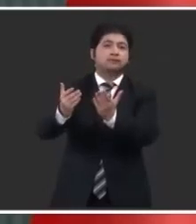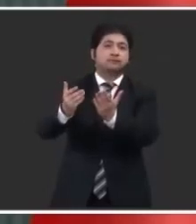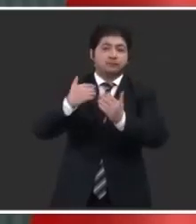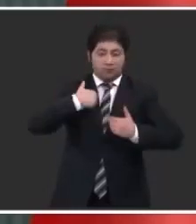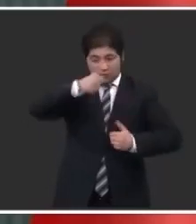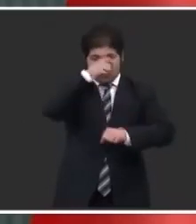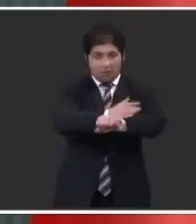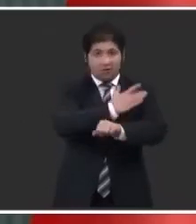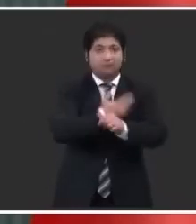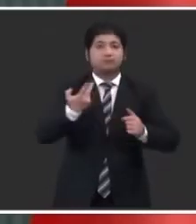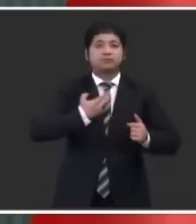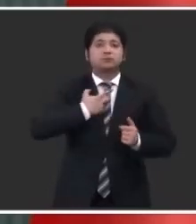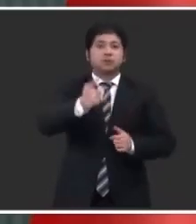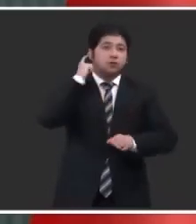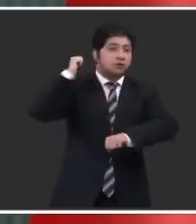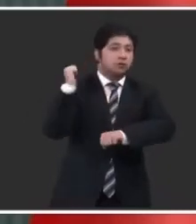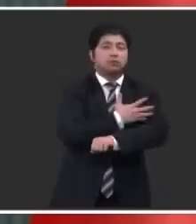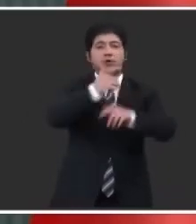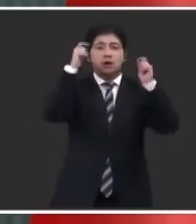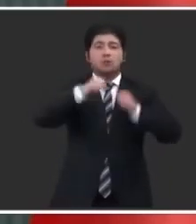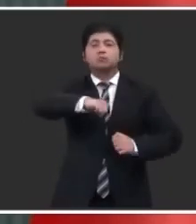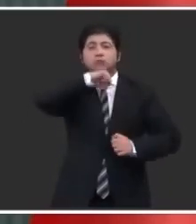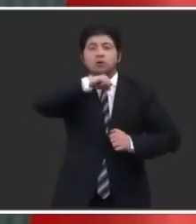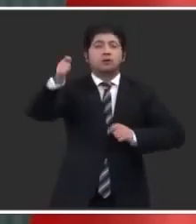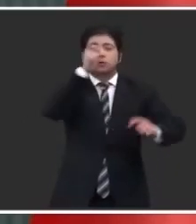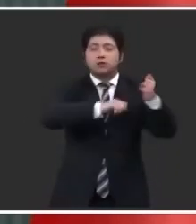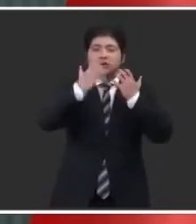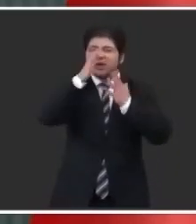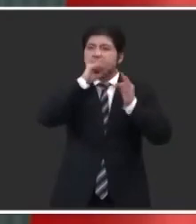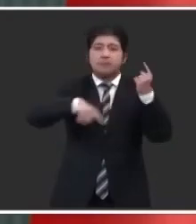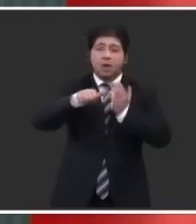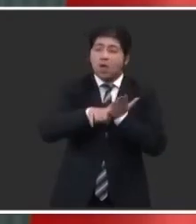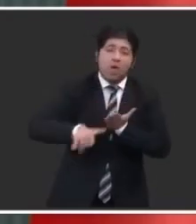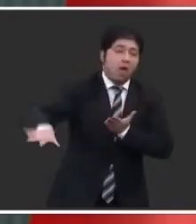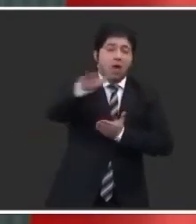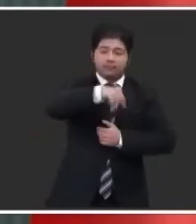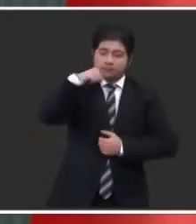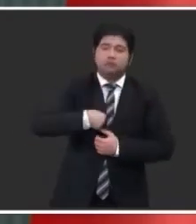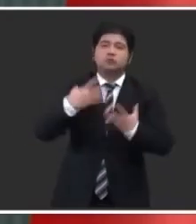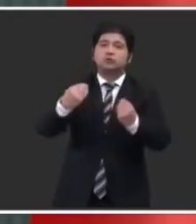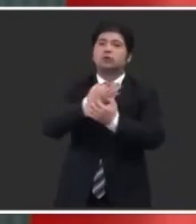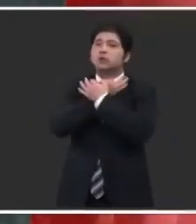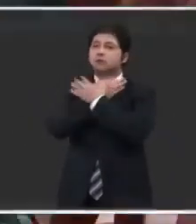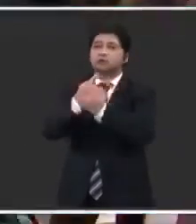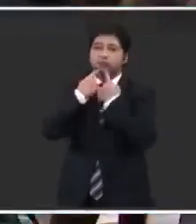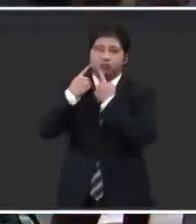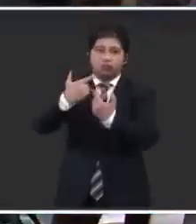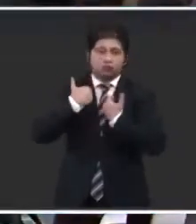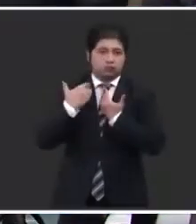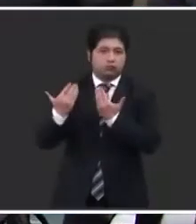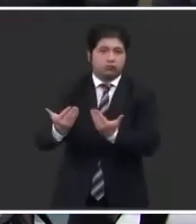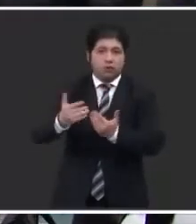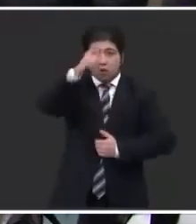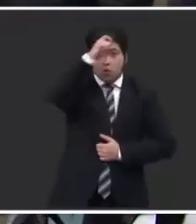ülkemizin bu gururla tanışmasında katkısı olan herkese buradan bir kez daha şükranlarımı sunuyorum